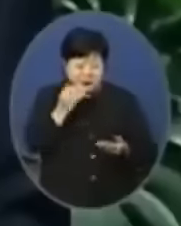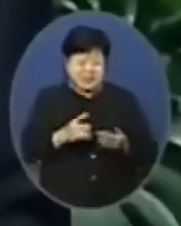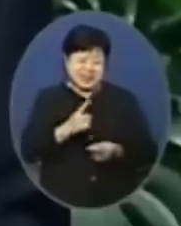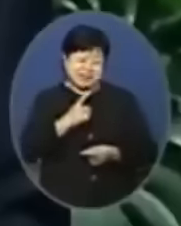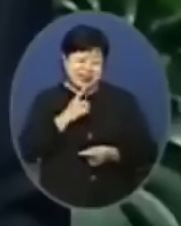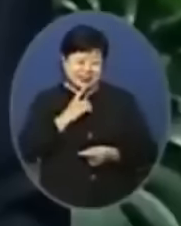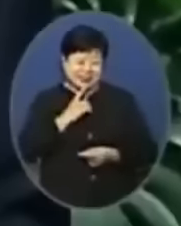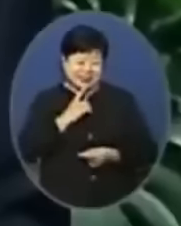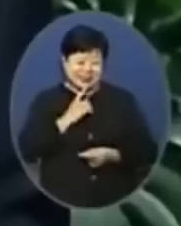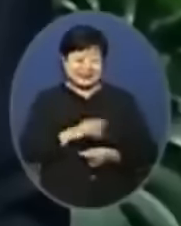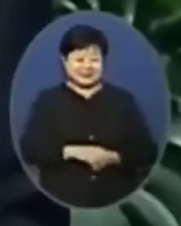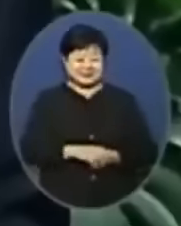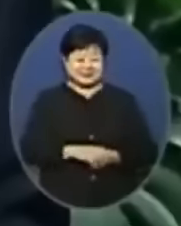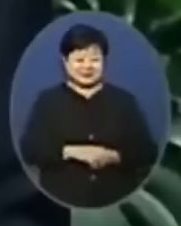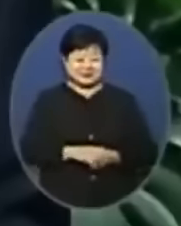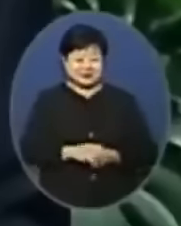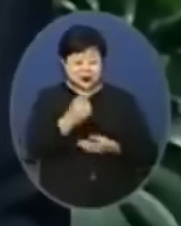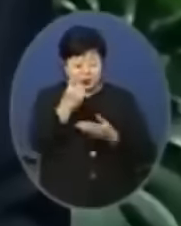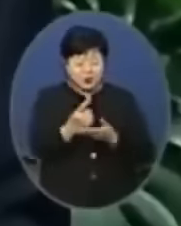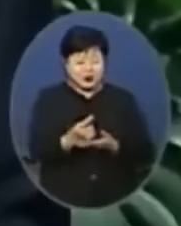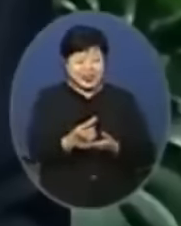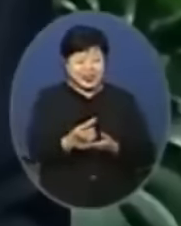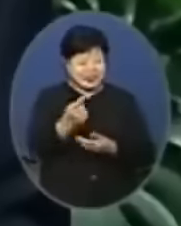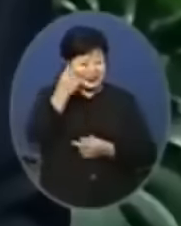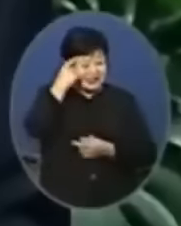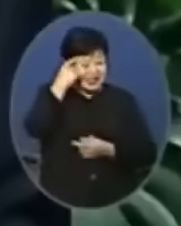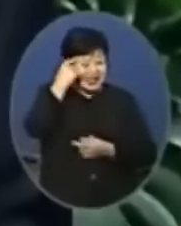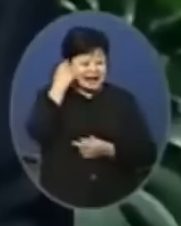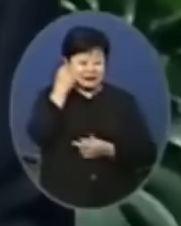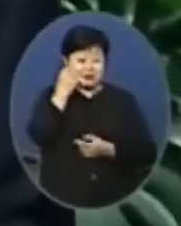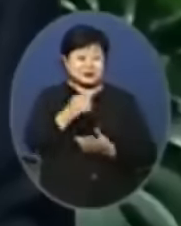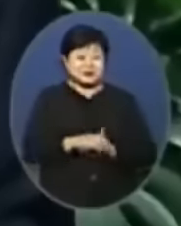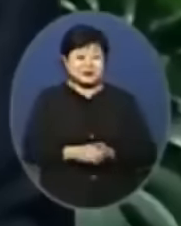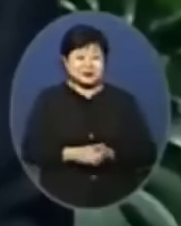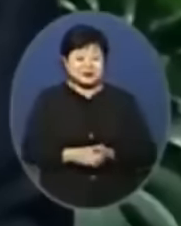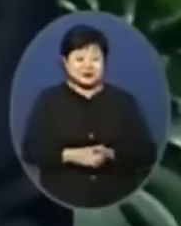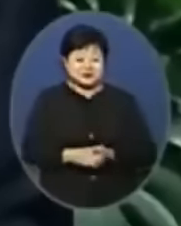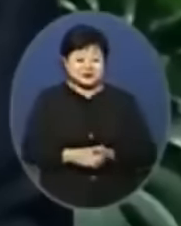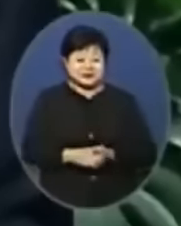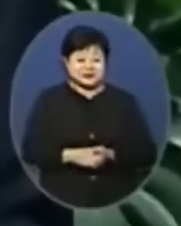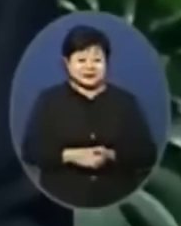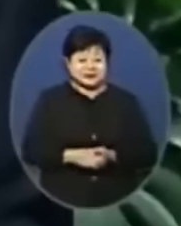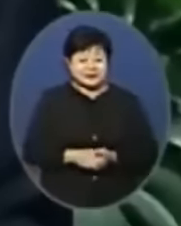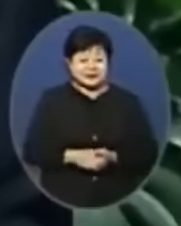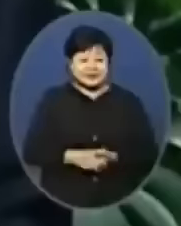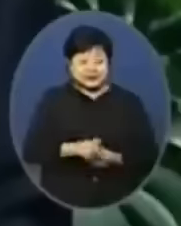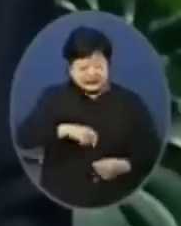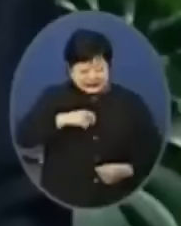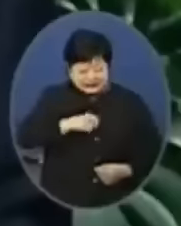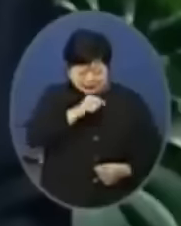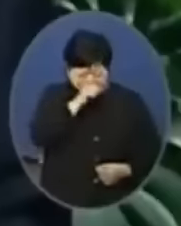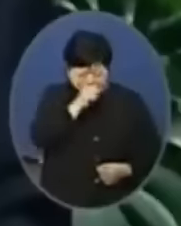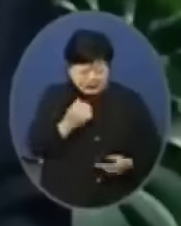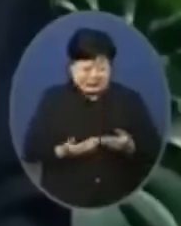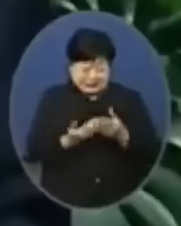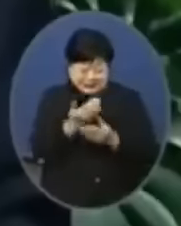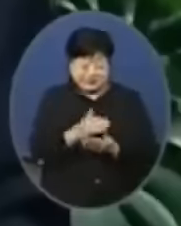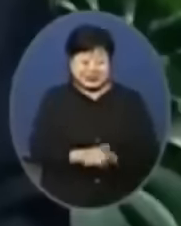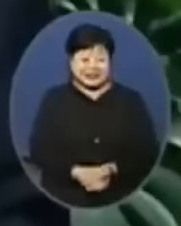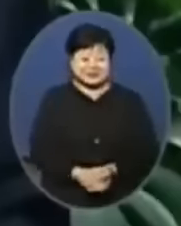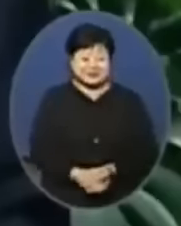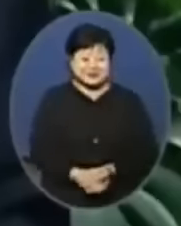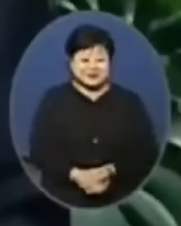일만 다가온다고 가득히 다가온다고 생각하십시오. 진짜로 좋은 일이 일어날 것인